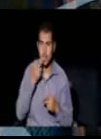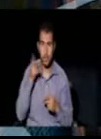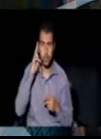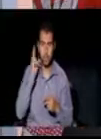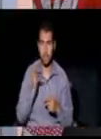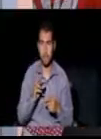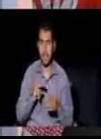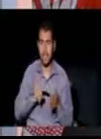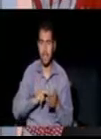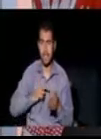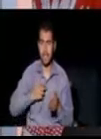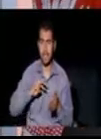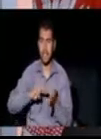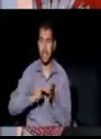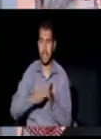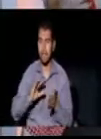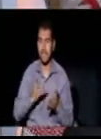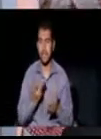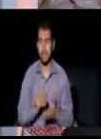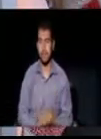كافراد؟ يعملوا ايه؟